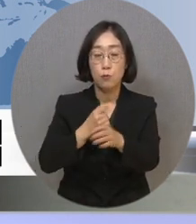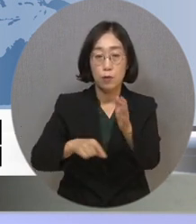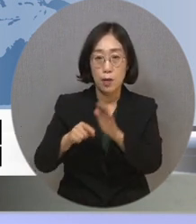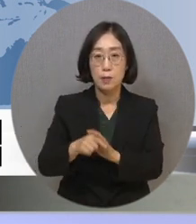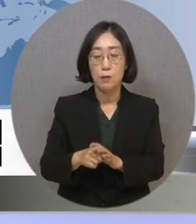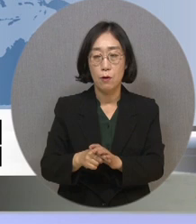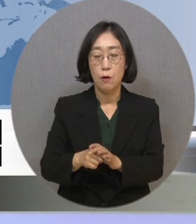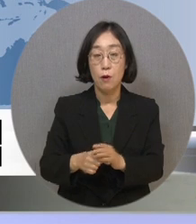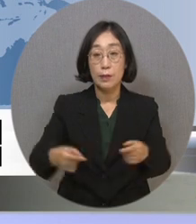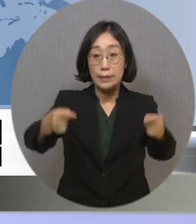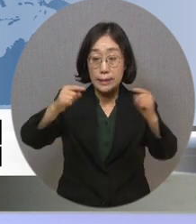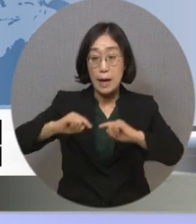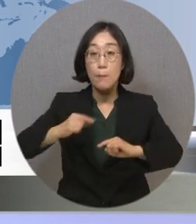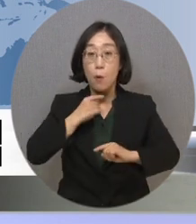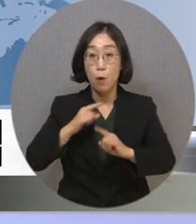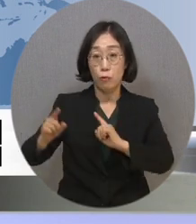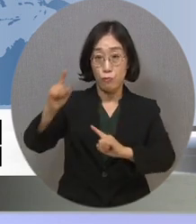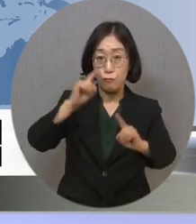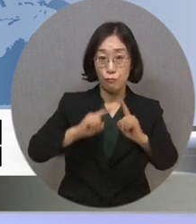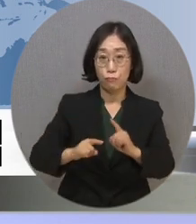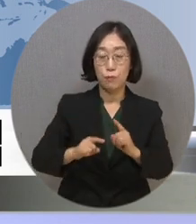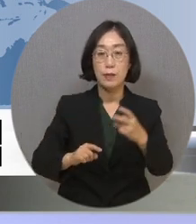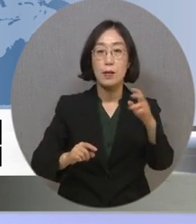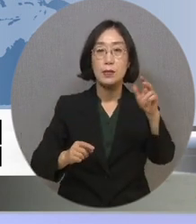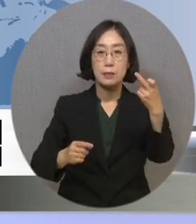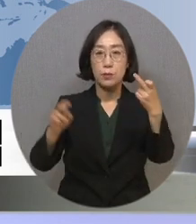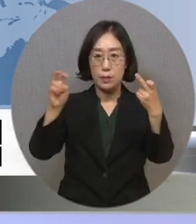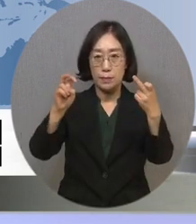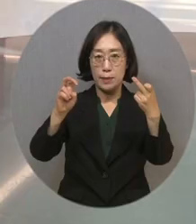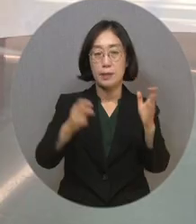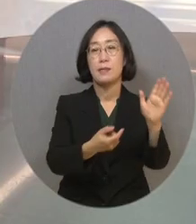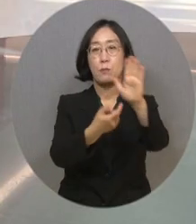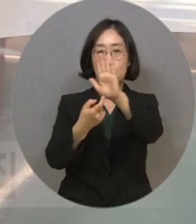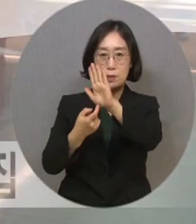의료기관을 오는 20일까지 모집합니다.